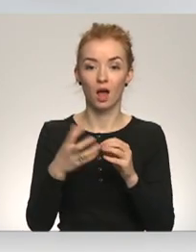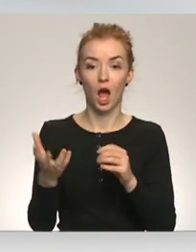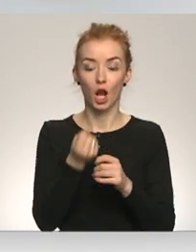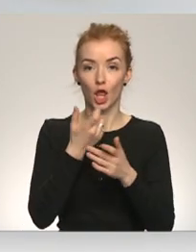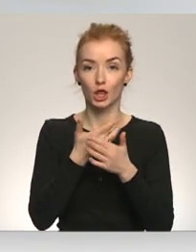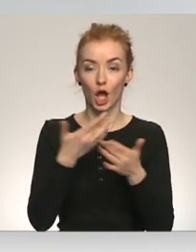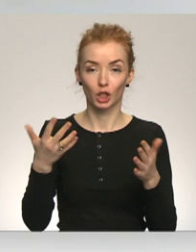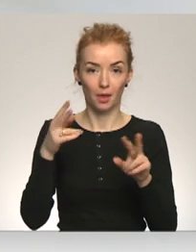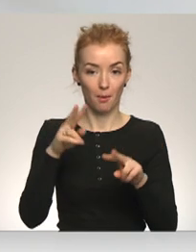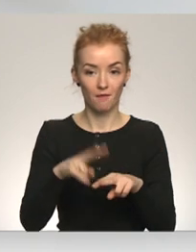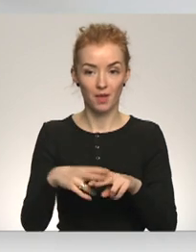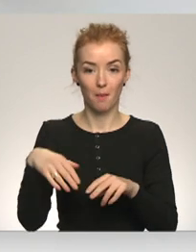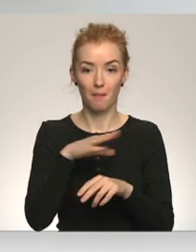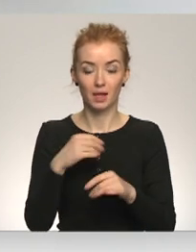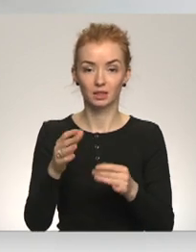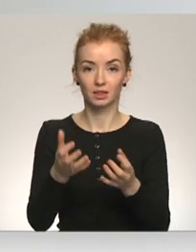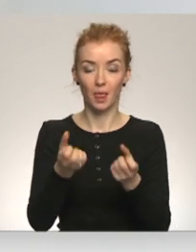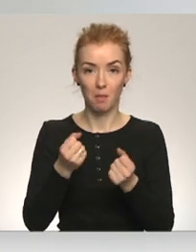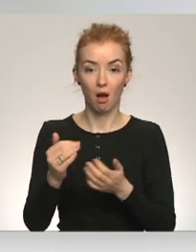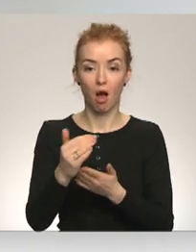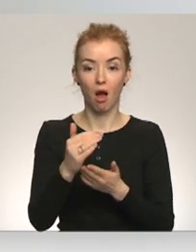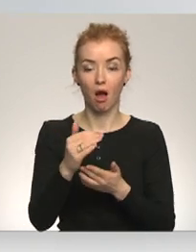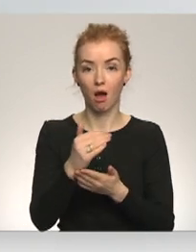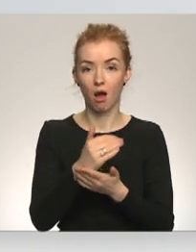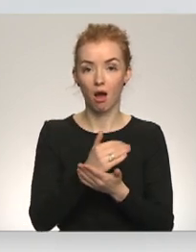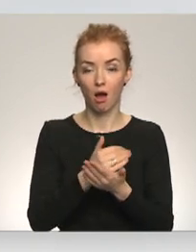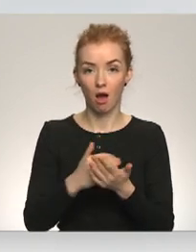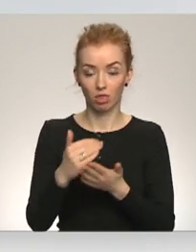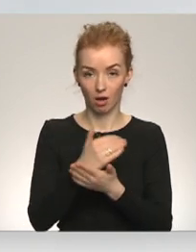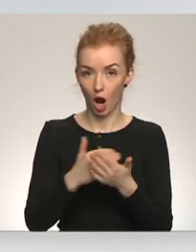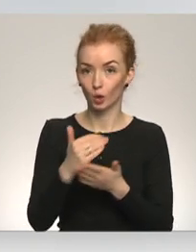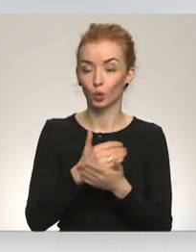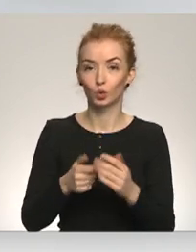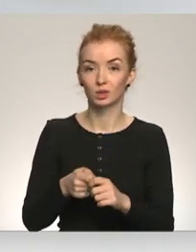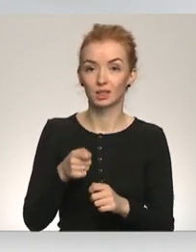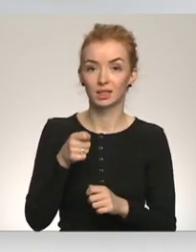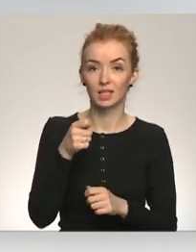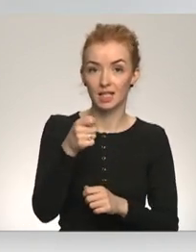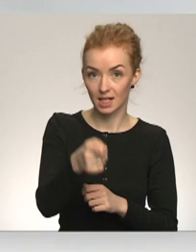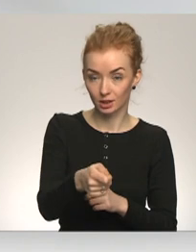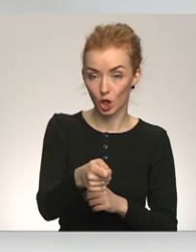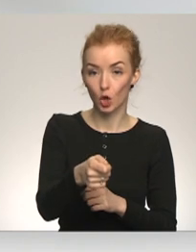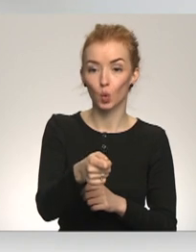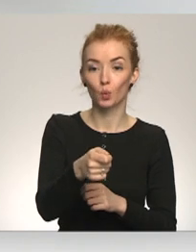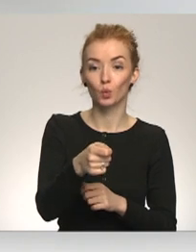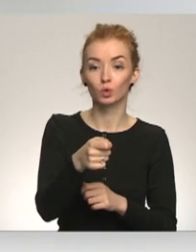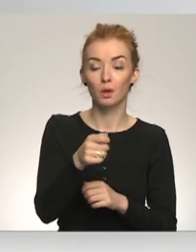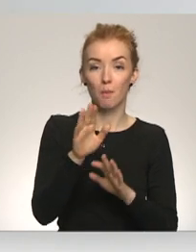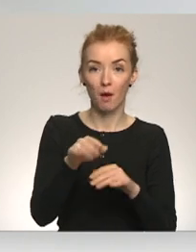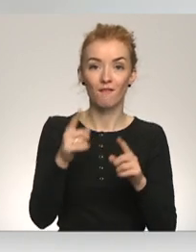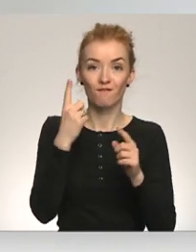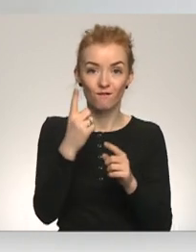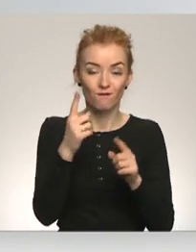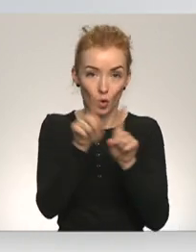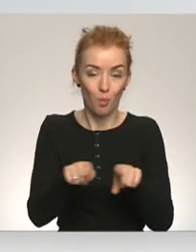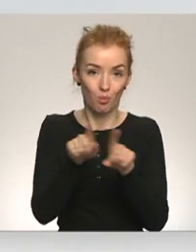dažādām vietām mēs mēģinām saņemt un teiksim tā atkārtotas iesniegumus par vienām un tām pašām